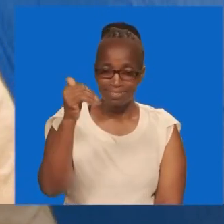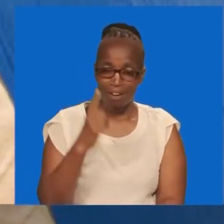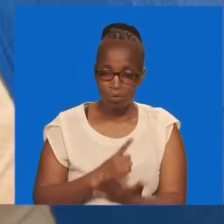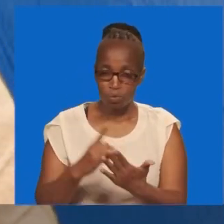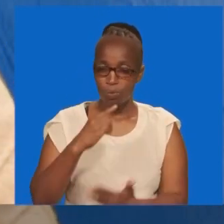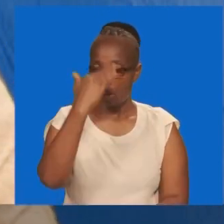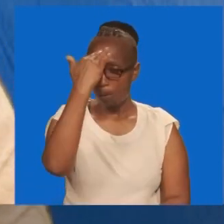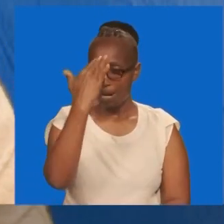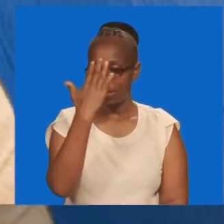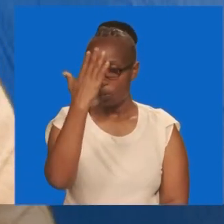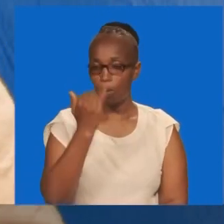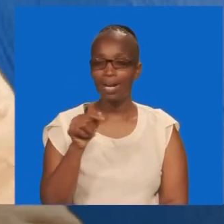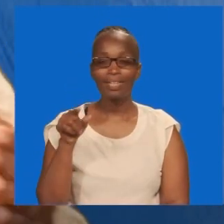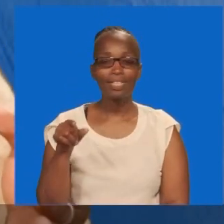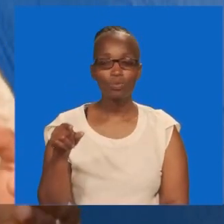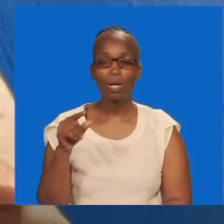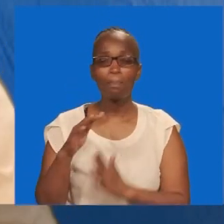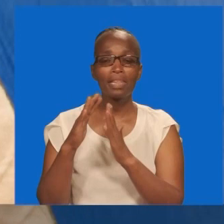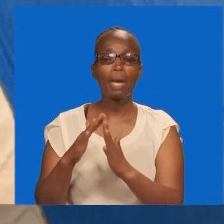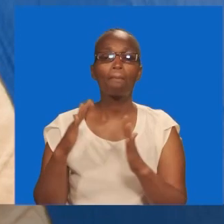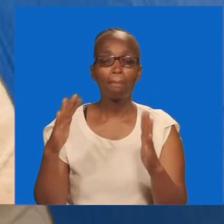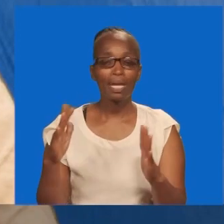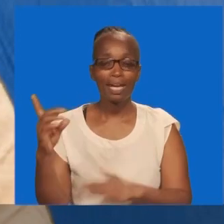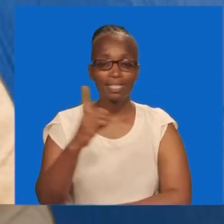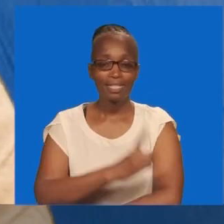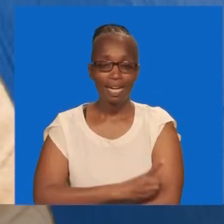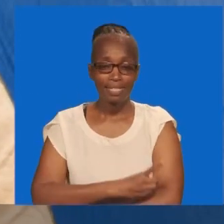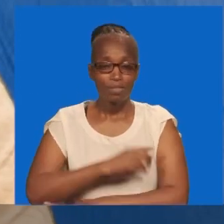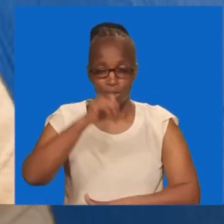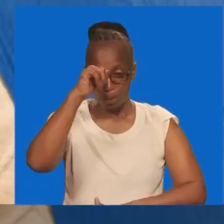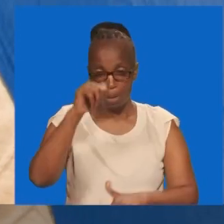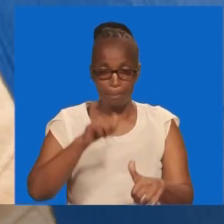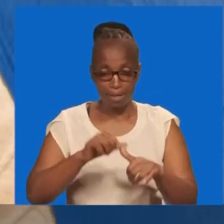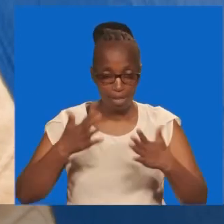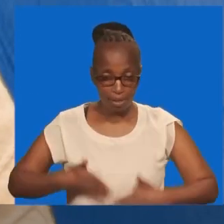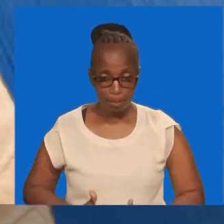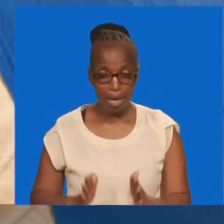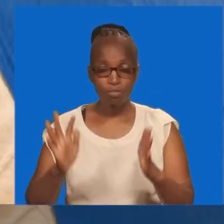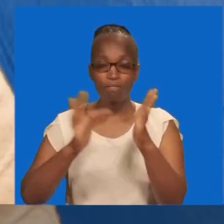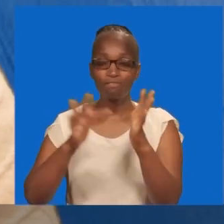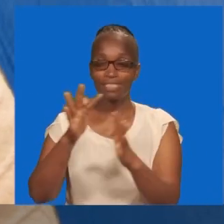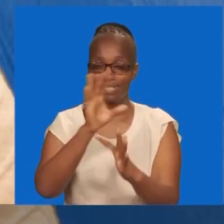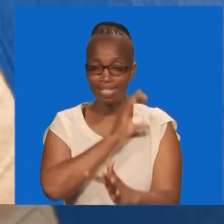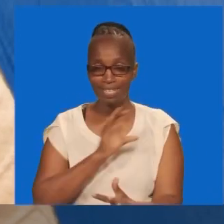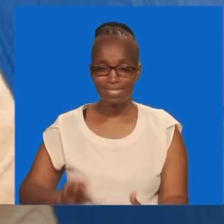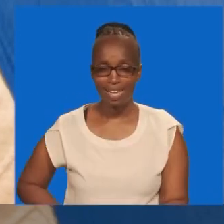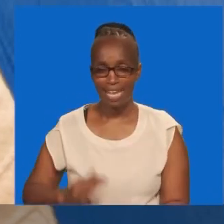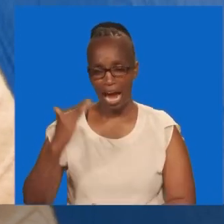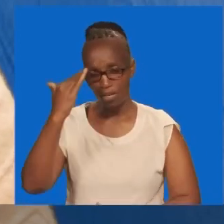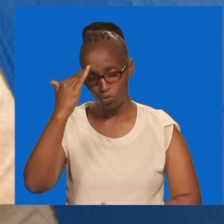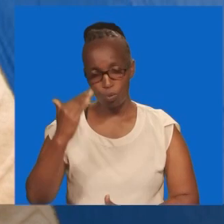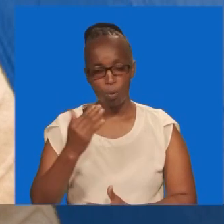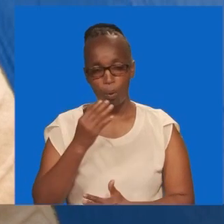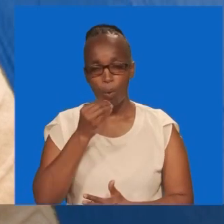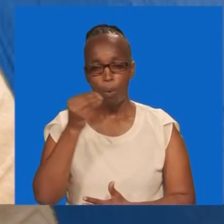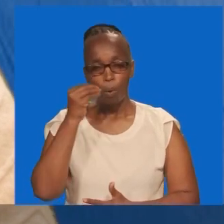on Monday ndio itakuwa ni siku kuu ya kukumbuka kuzaliwa kwa Yesu Kristo. Na ninajua